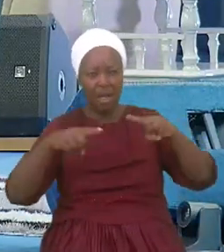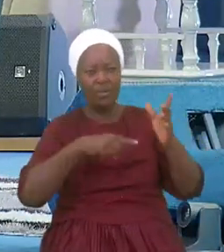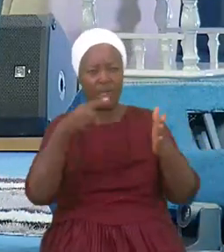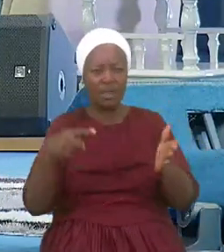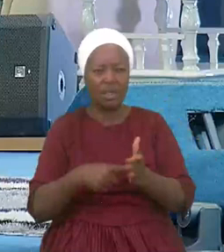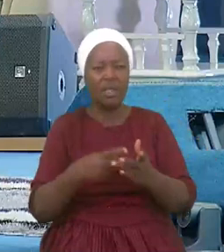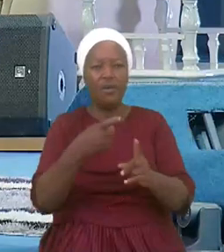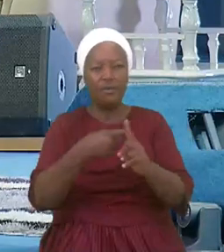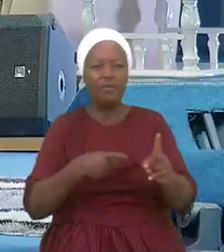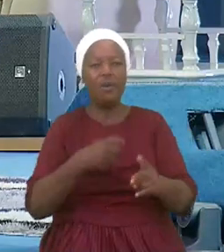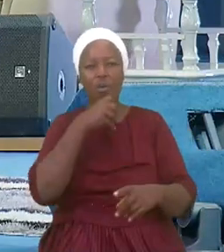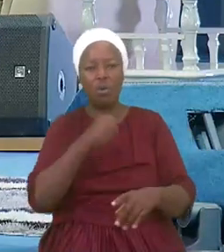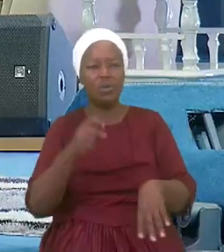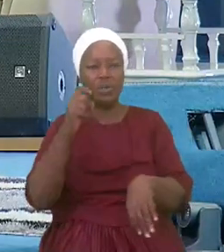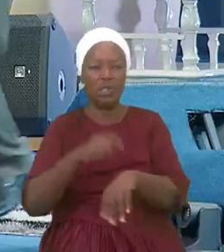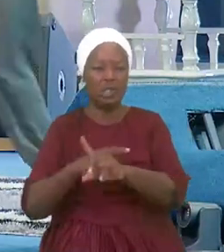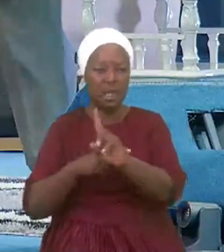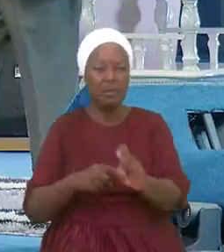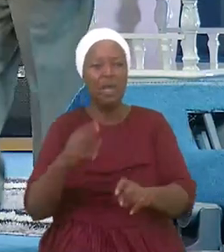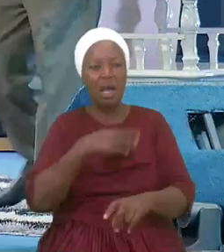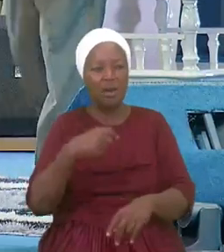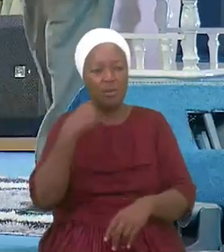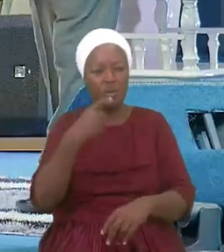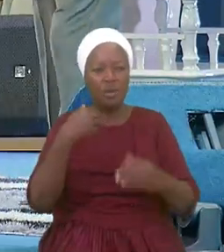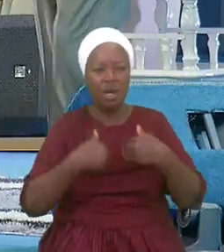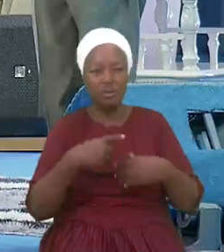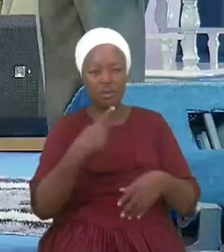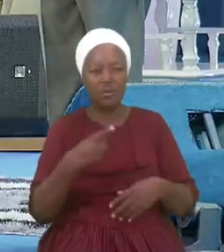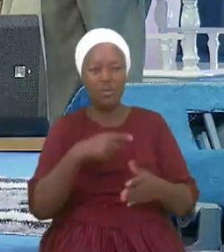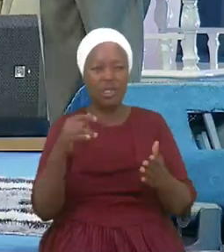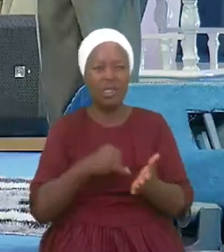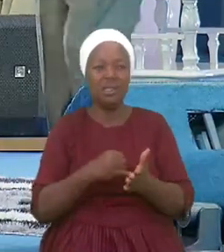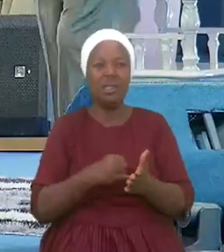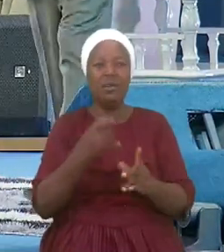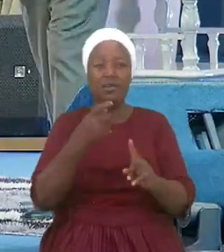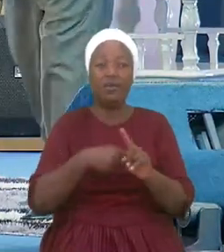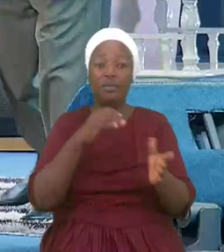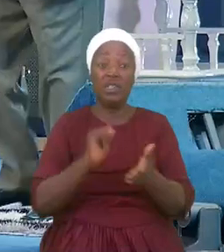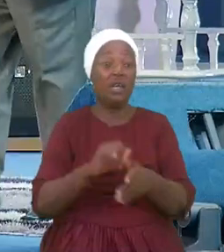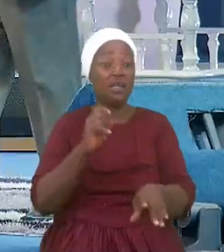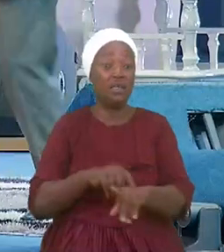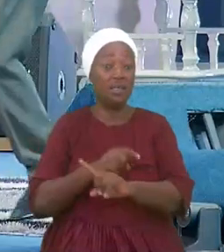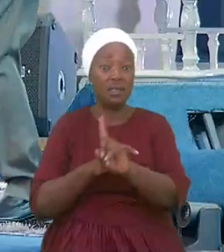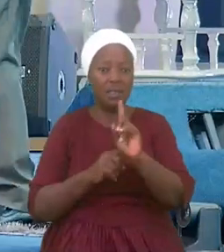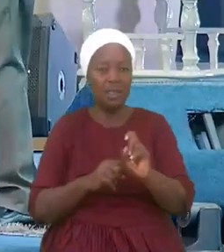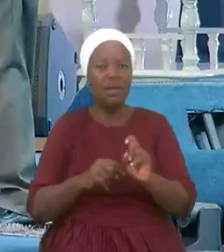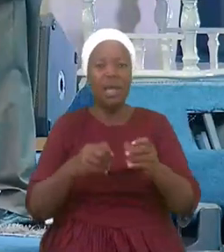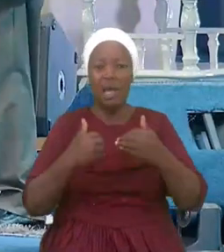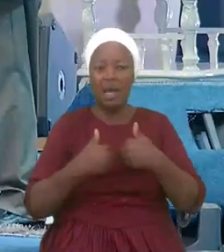autres qui a prédit ces choses dès le commencement